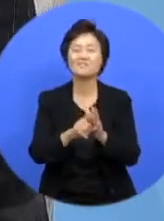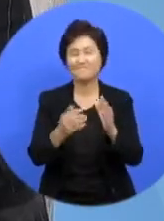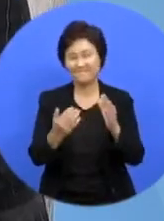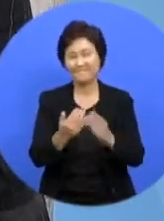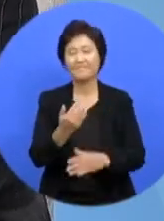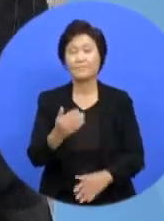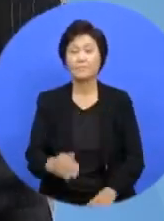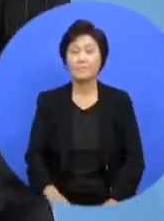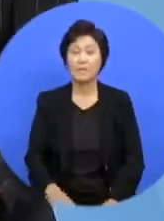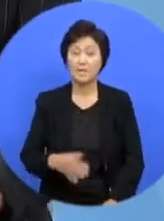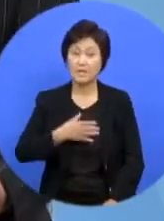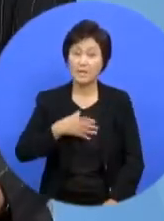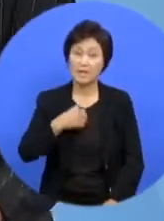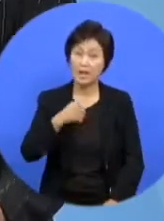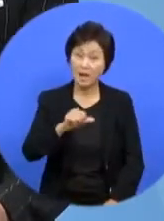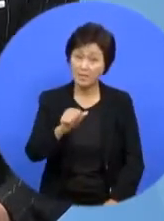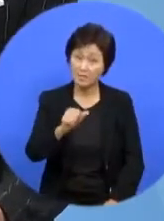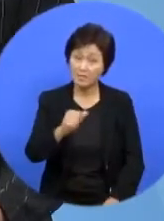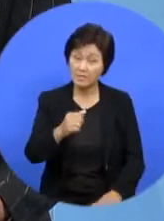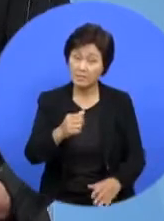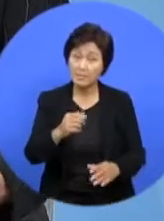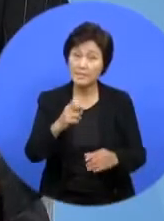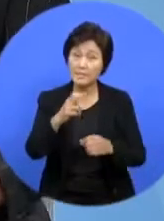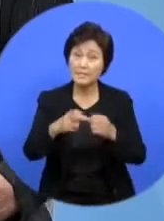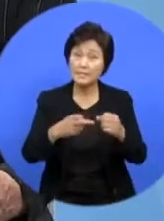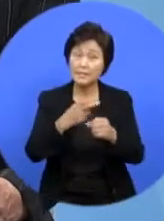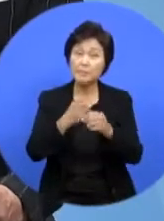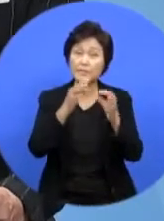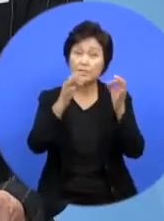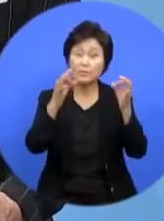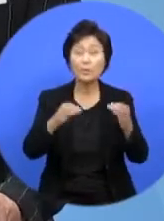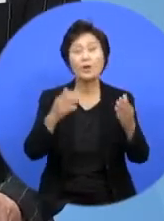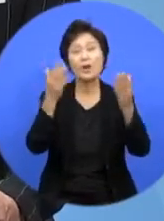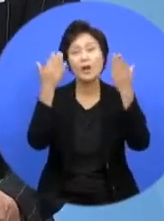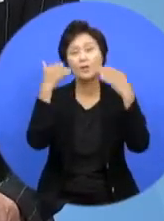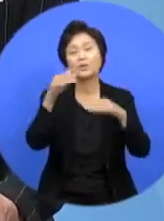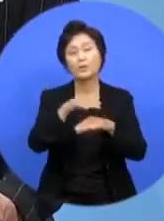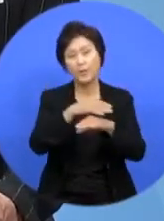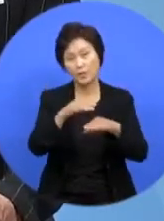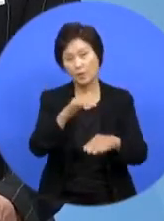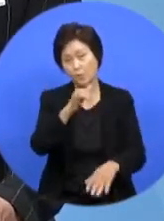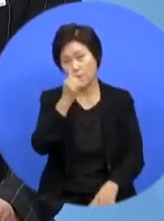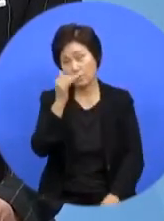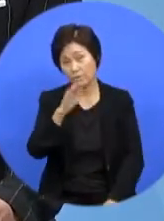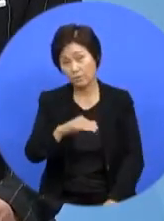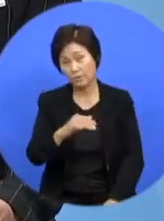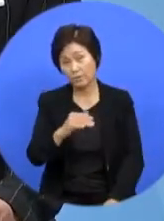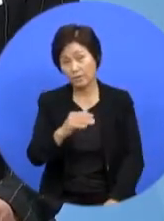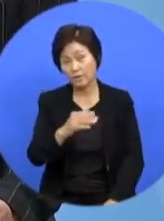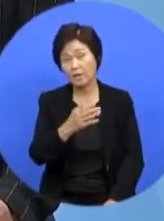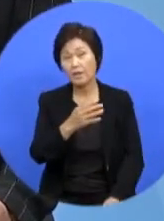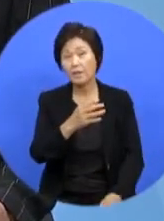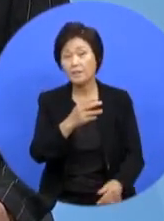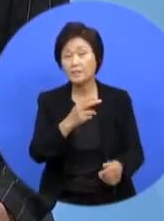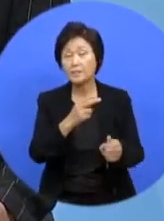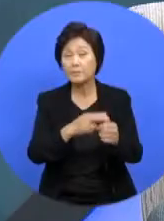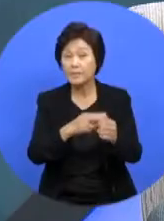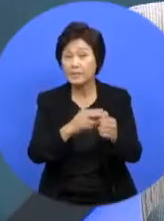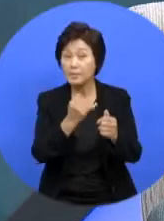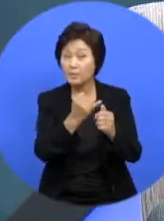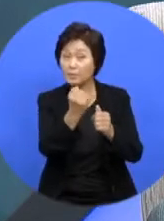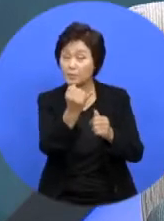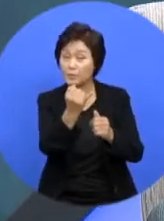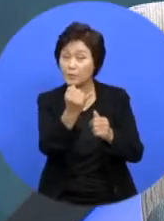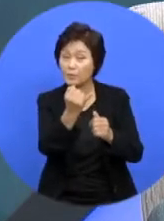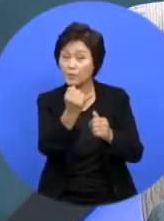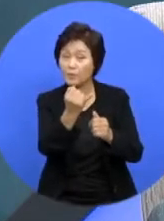다니고 있잖아요. 네네네. 그 저기 선생님의 부인 되시는 분도 그러면 크리스찬이 아닙니까? 원래는 교회를